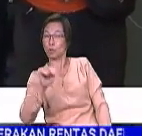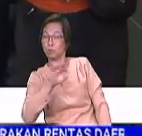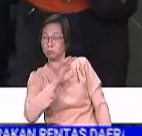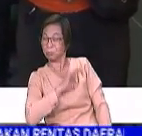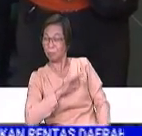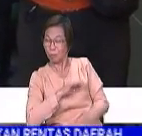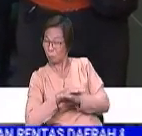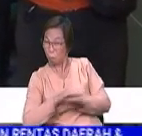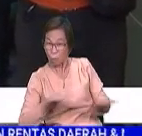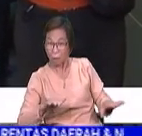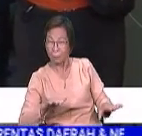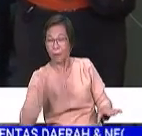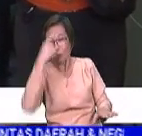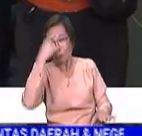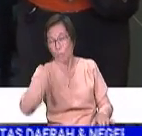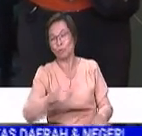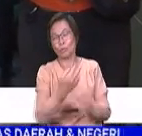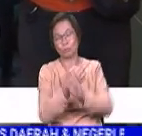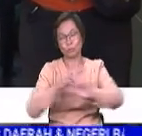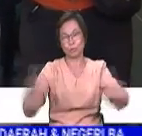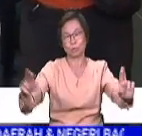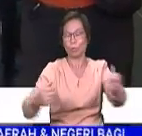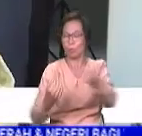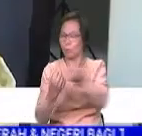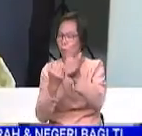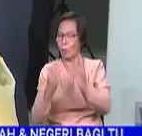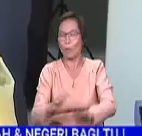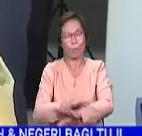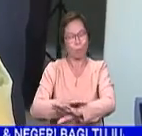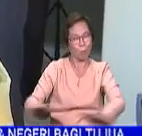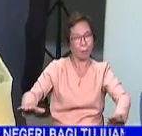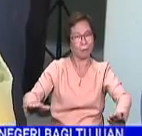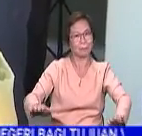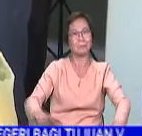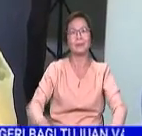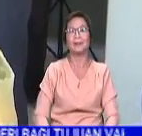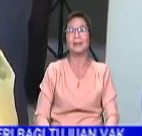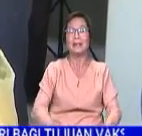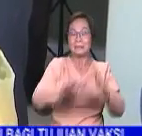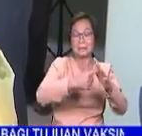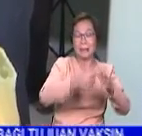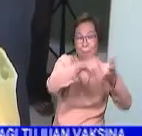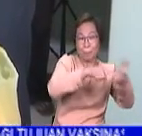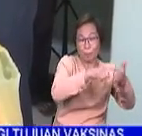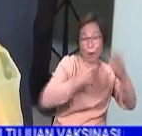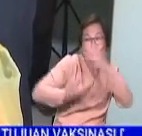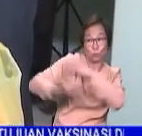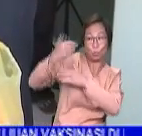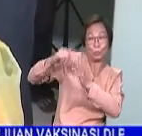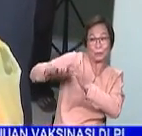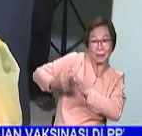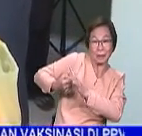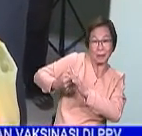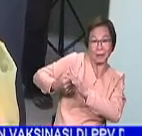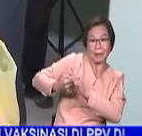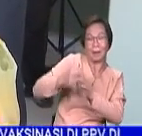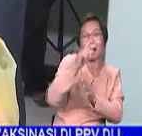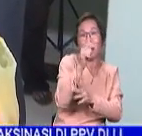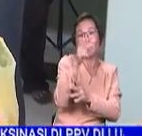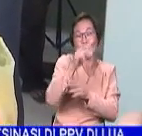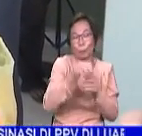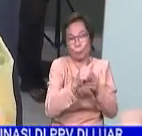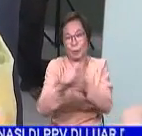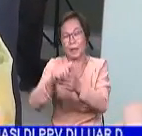negeri add-on untuk mempersiapkan jontra namun katanya sejak pilihanraya yang lepas add-on dibawah pimpinan